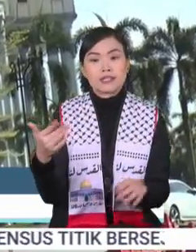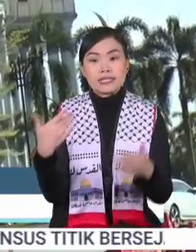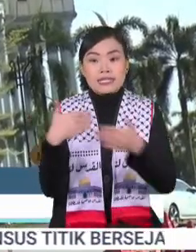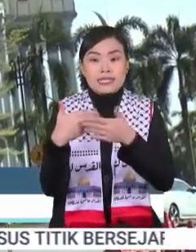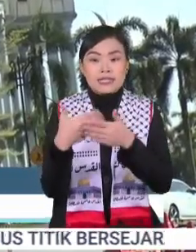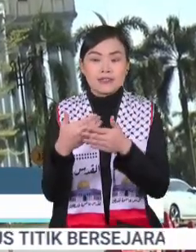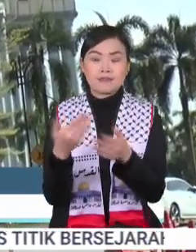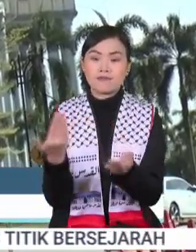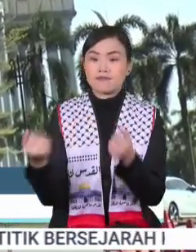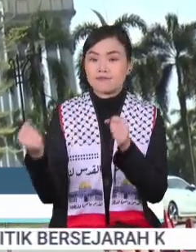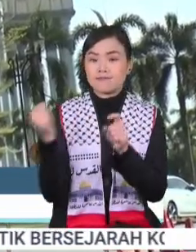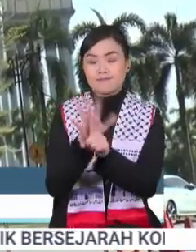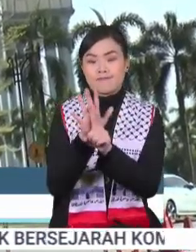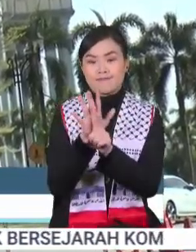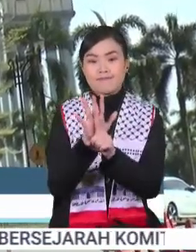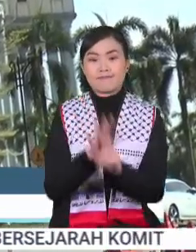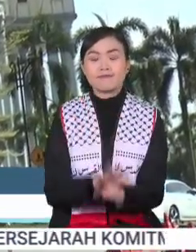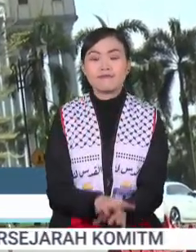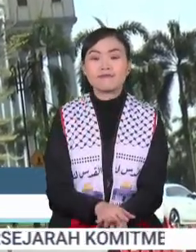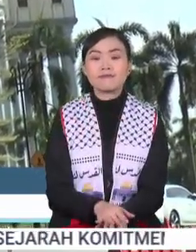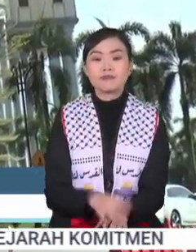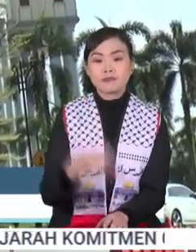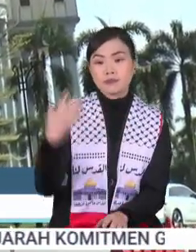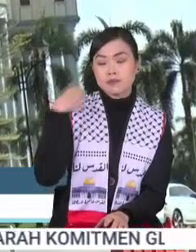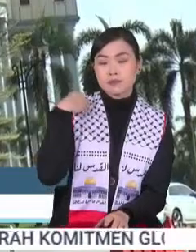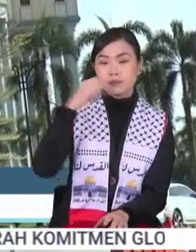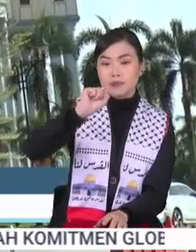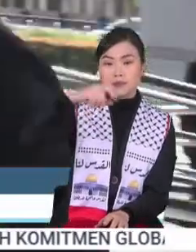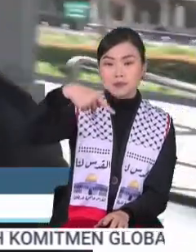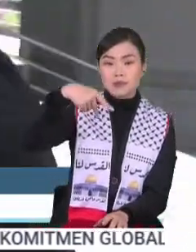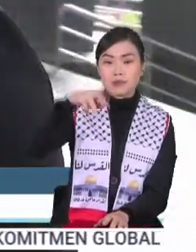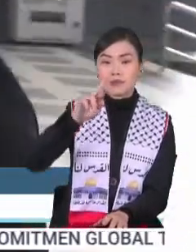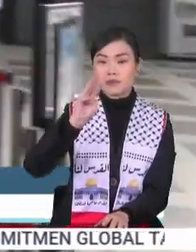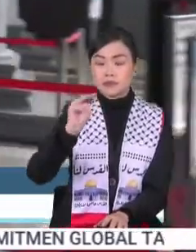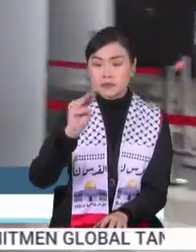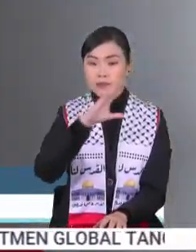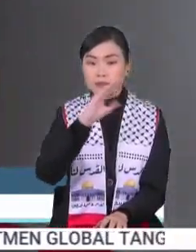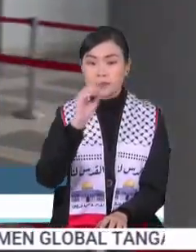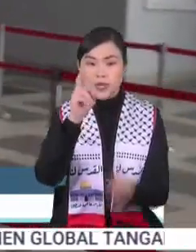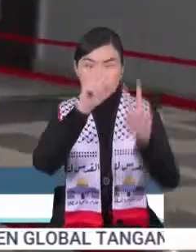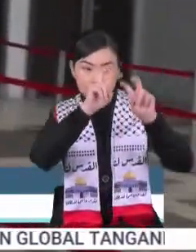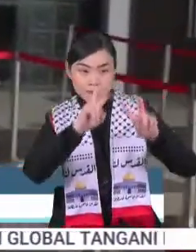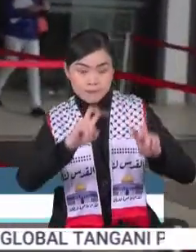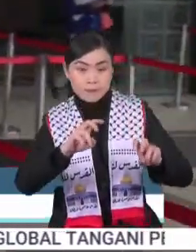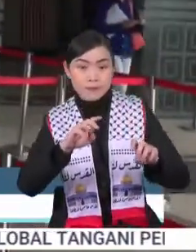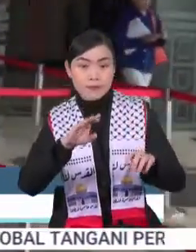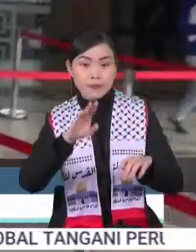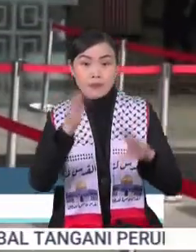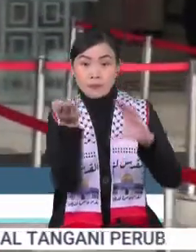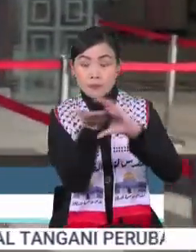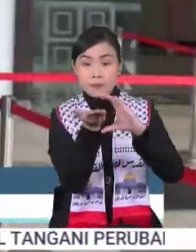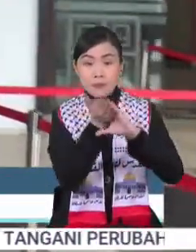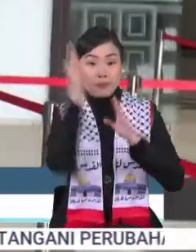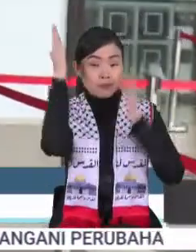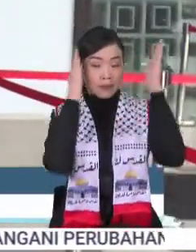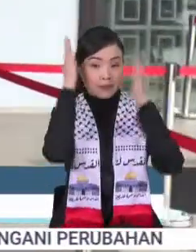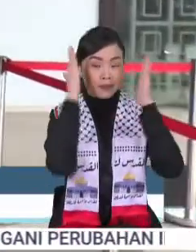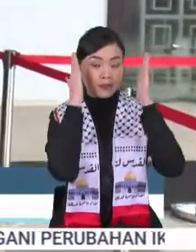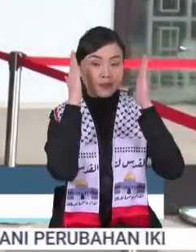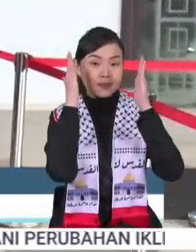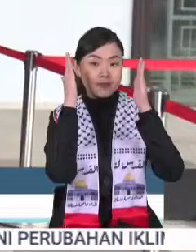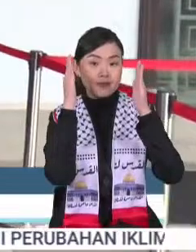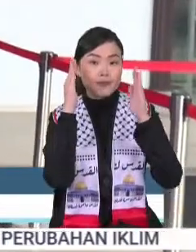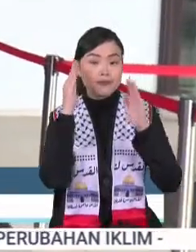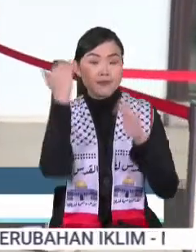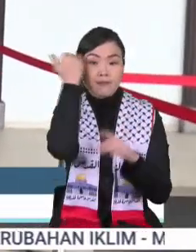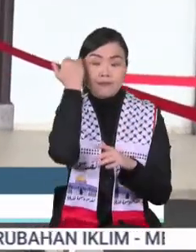covid-19 saksi berkenaan pegawai penyiasat sprm Nor Aida Arifin dan penganalisis Bank Negara Adam Arif Mohamad roslan